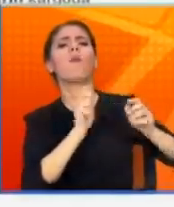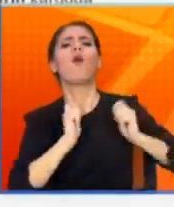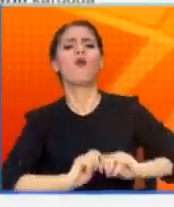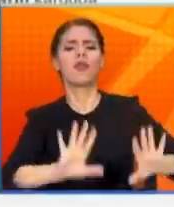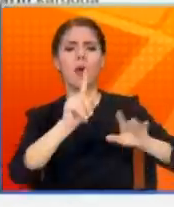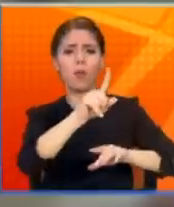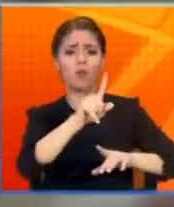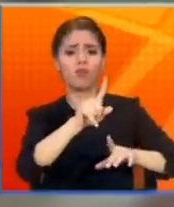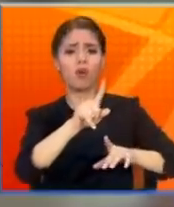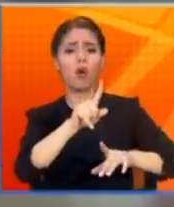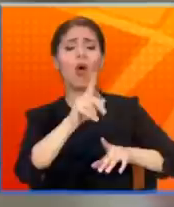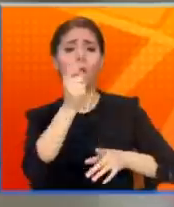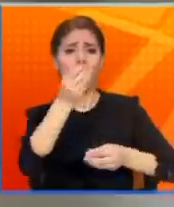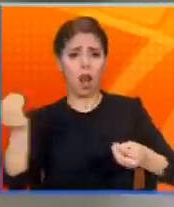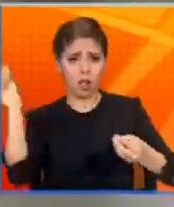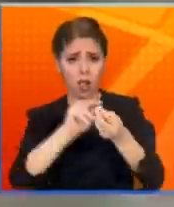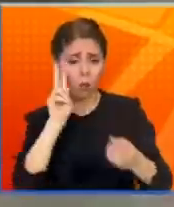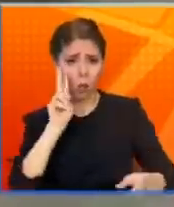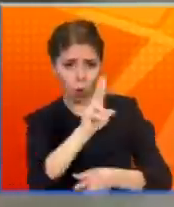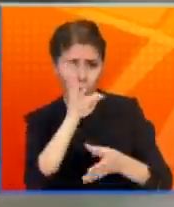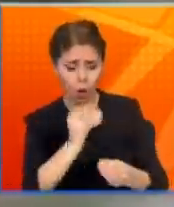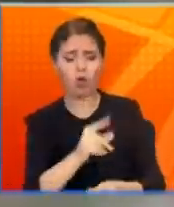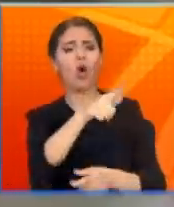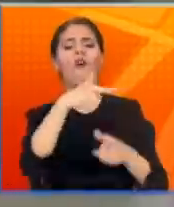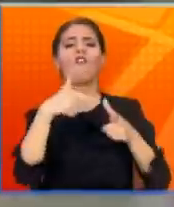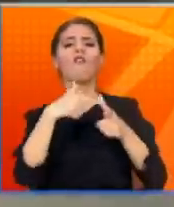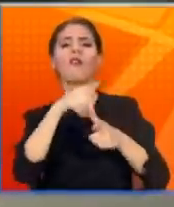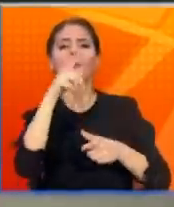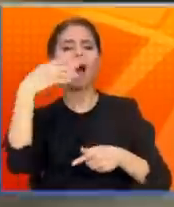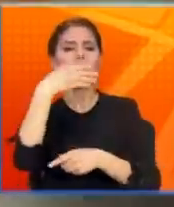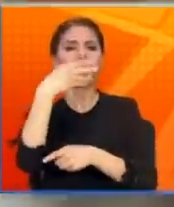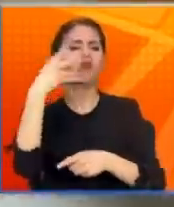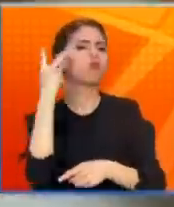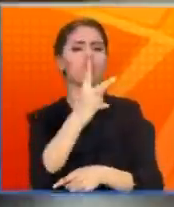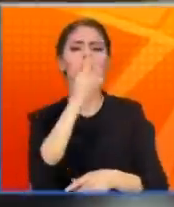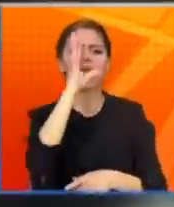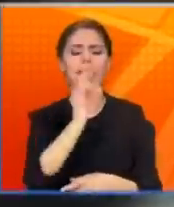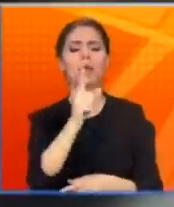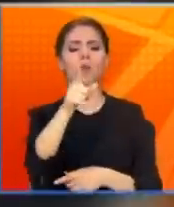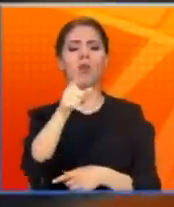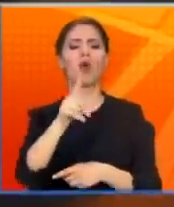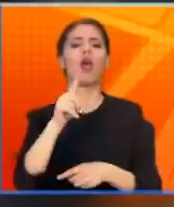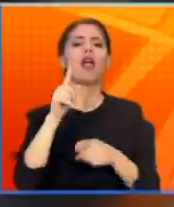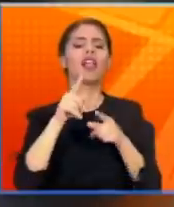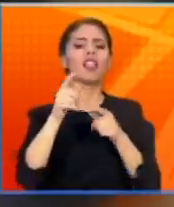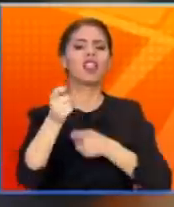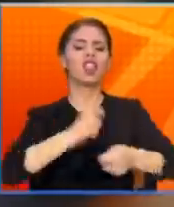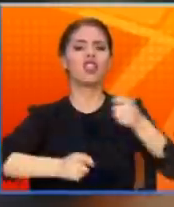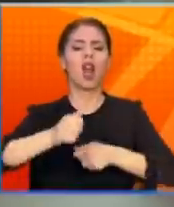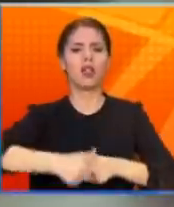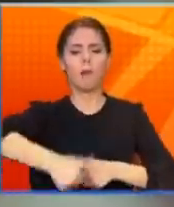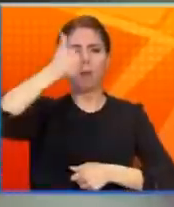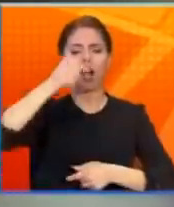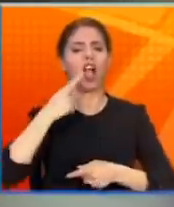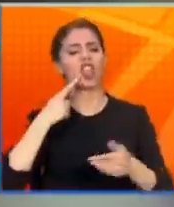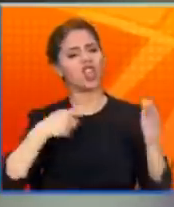fiyat artışı gördüklerinde fotoğrafını çekip firmayla birlikte bu sistem üzerinden kolayca Ticaret Bakanlığımıza şikayet etme